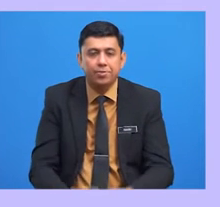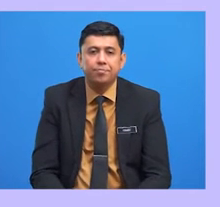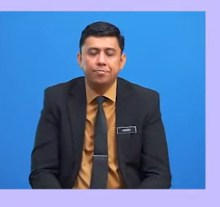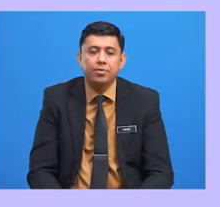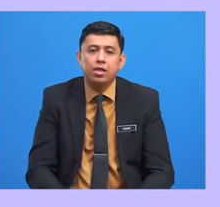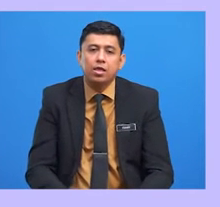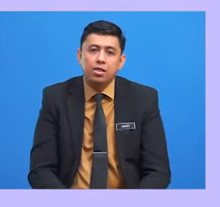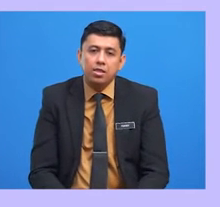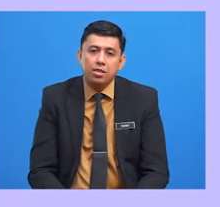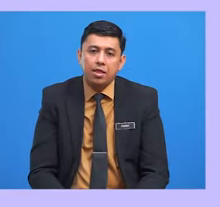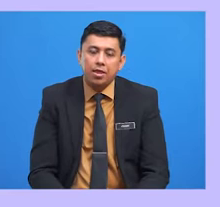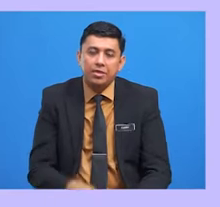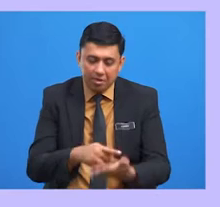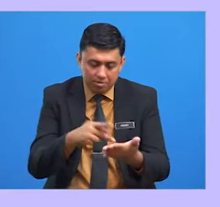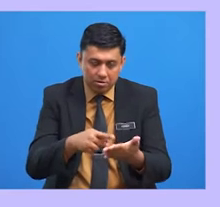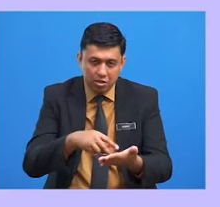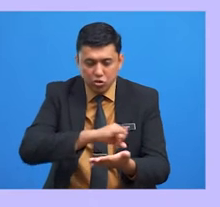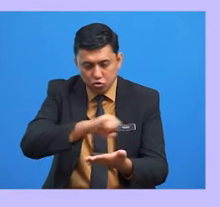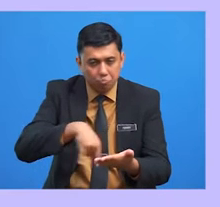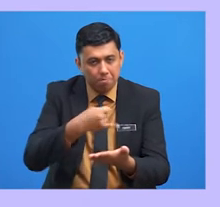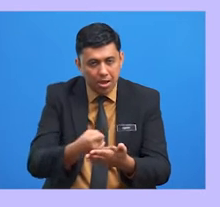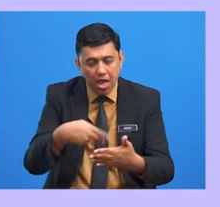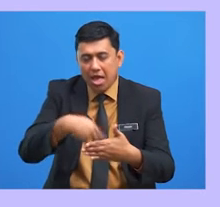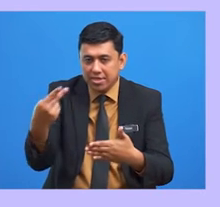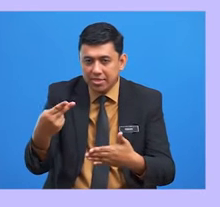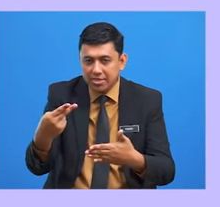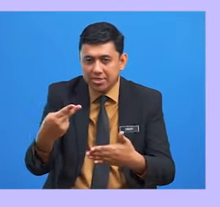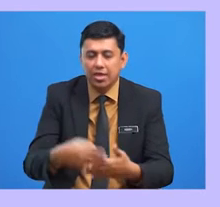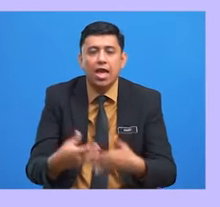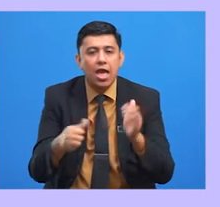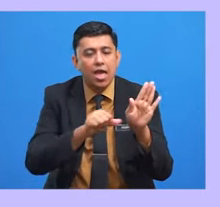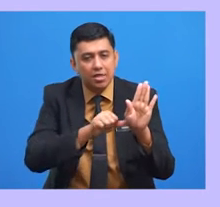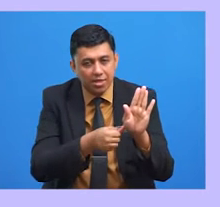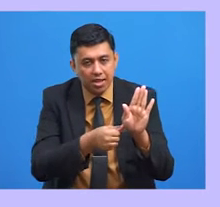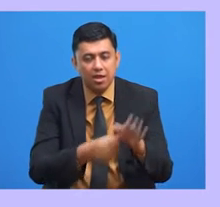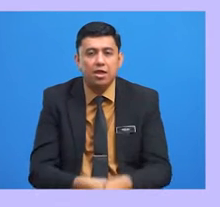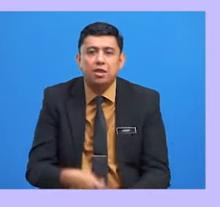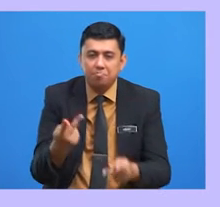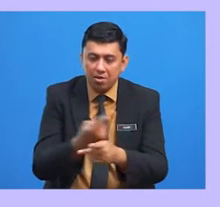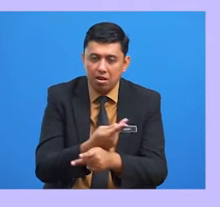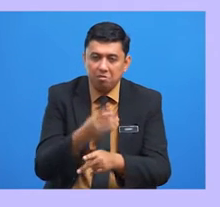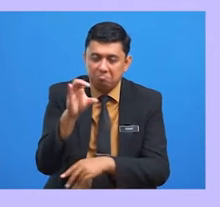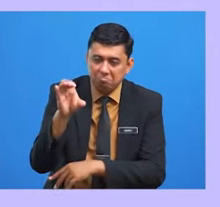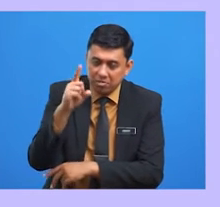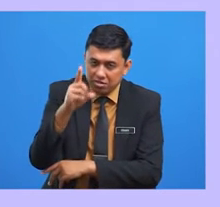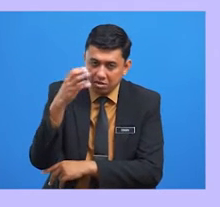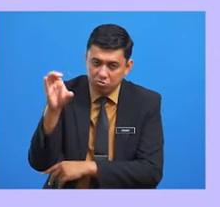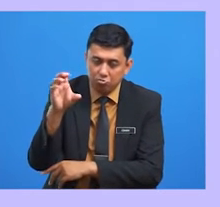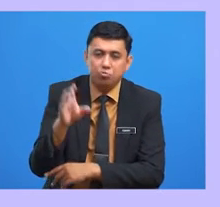Kemudian, kita menghitung jumlah hasil asal iaitu RM40 darab 100 unit dan jumlah